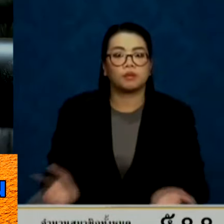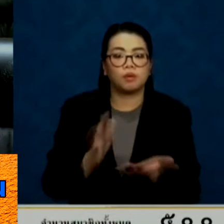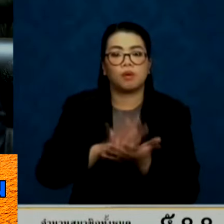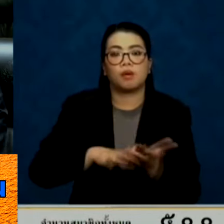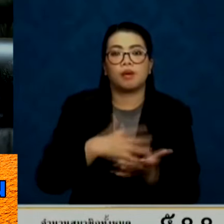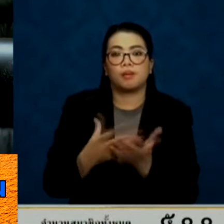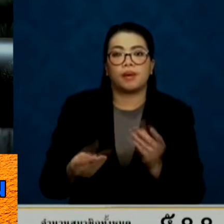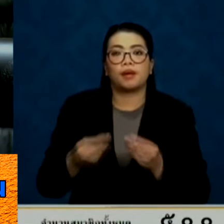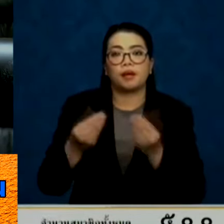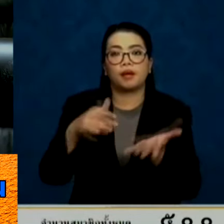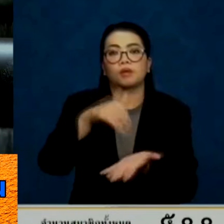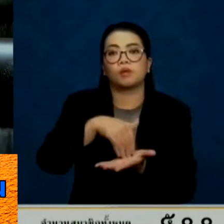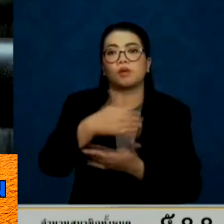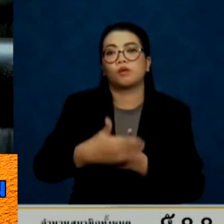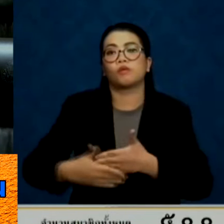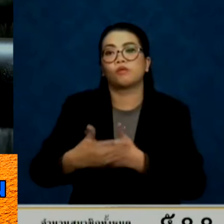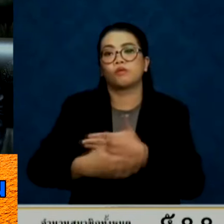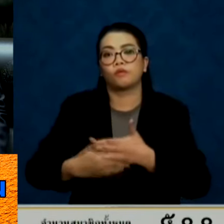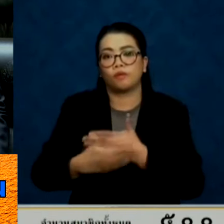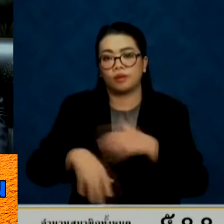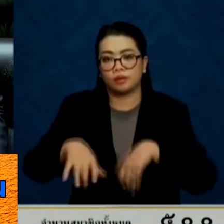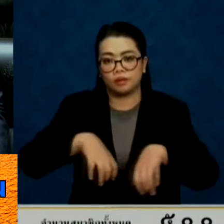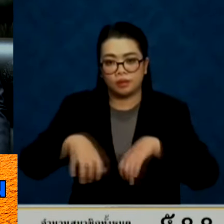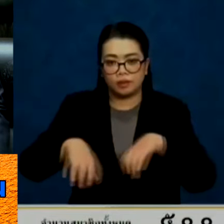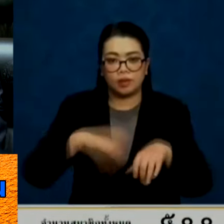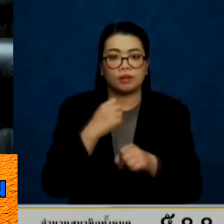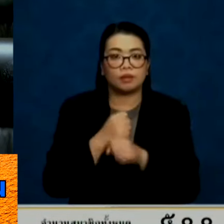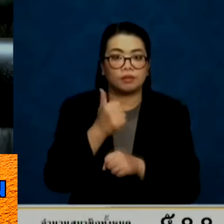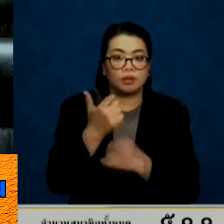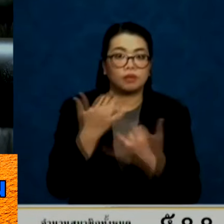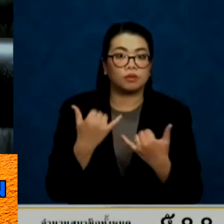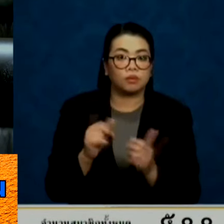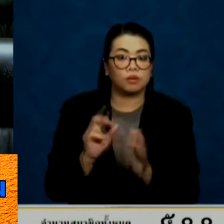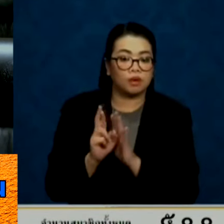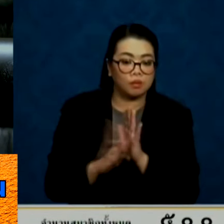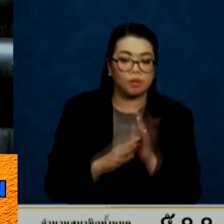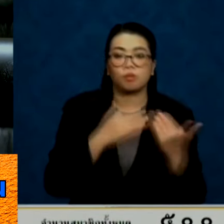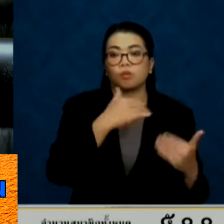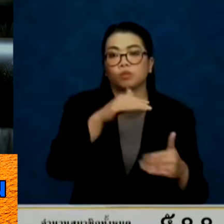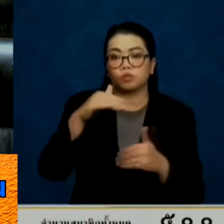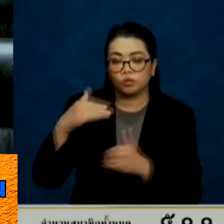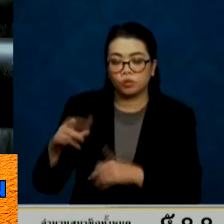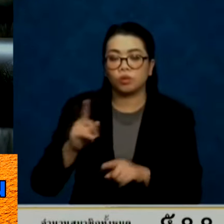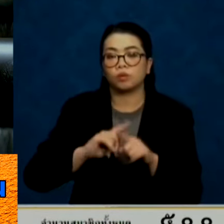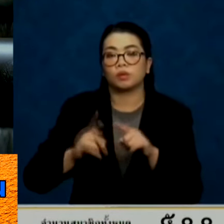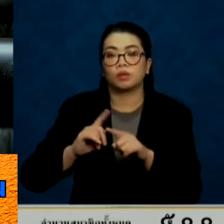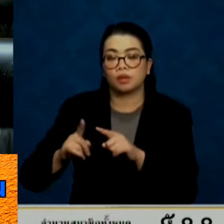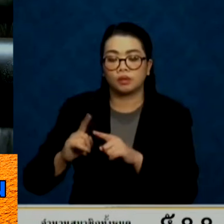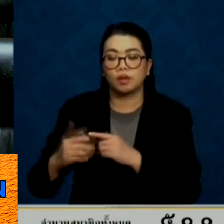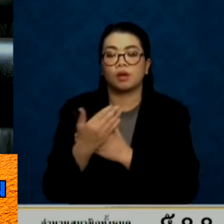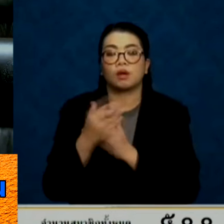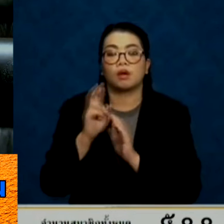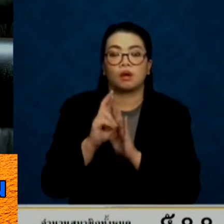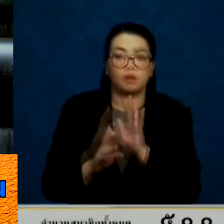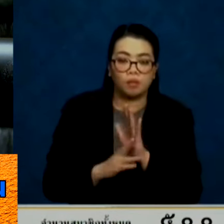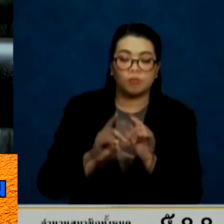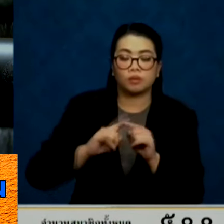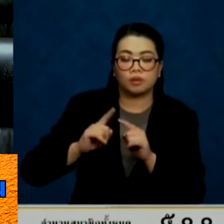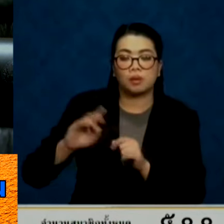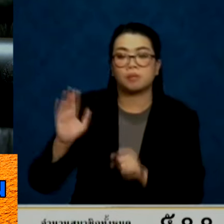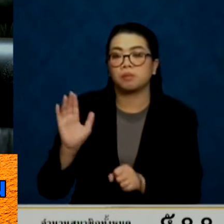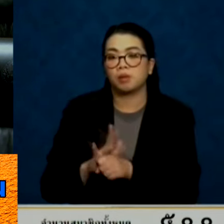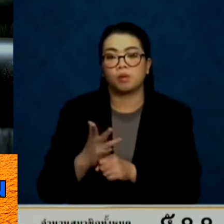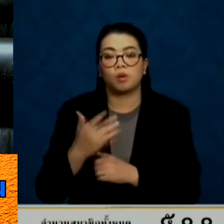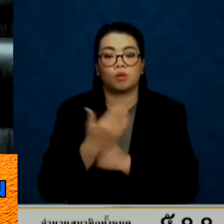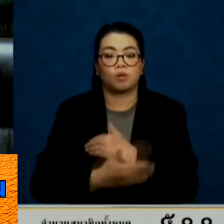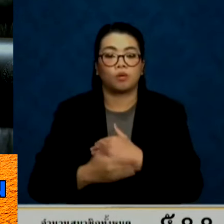ยบายปีหน้าไม jurisdiction ท่านสามารจดการเรนี้อย่จริ จังแะทวนนี้จะมีระบบขส่งทางลางอยู่แล้ว่มยไม่เพีงพอครับรถ